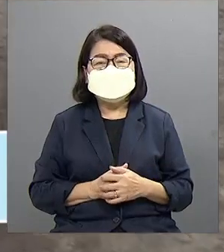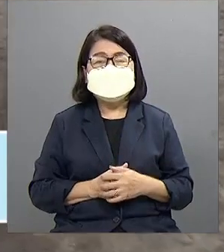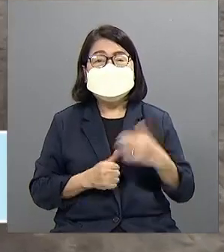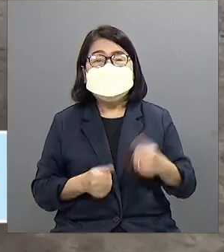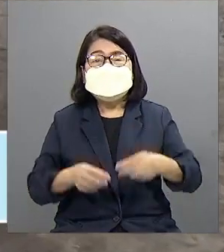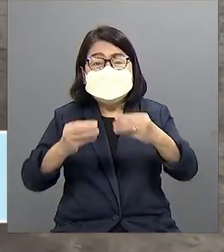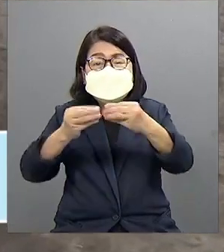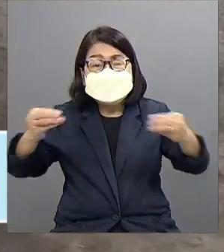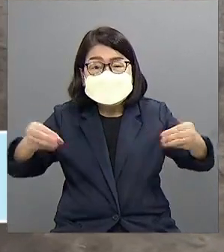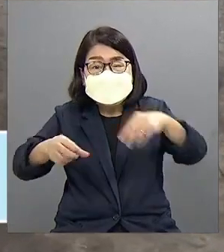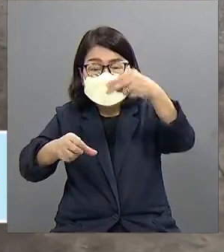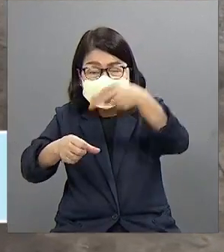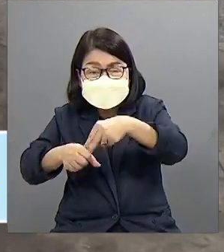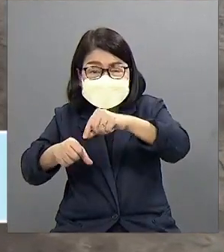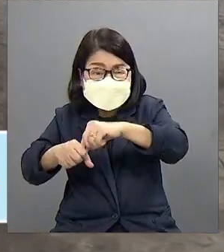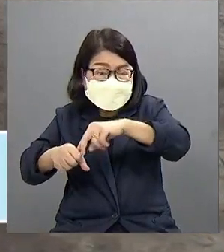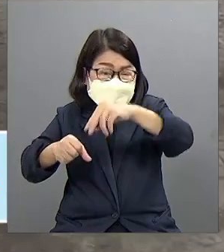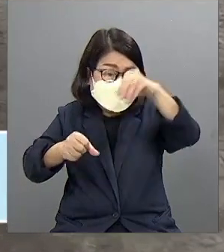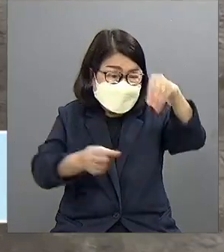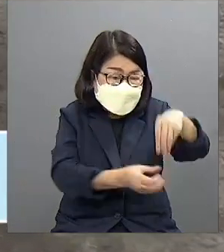ถจักรยานยนต์เอาไปดื้อๆเลยค่ะ